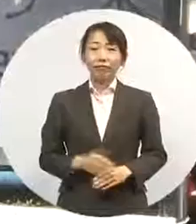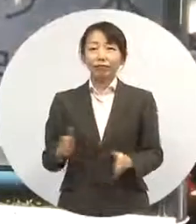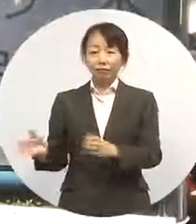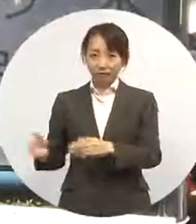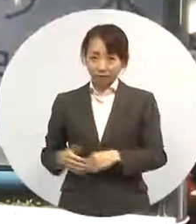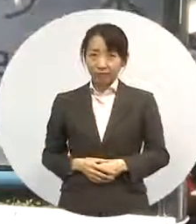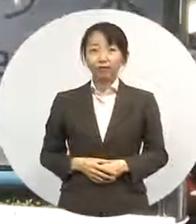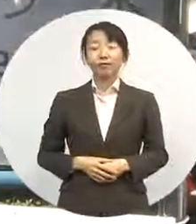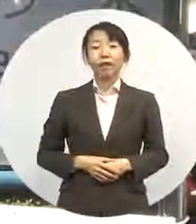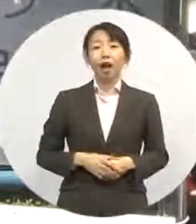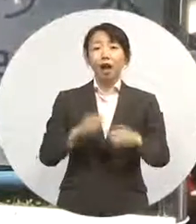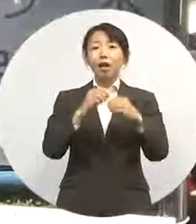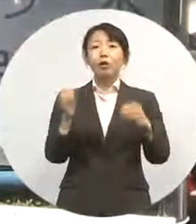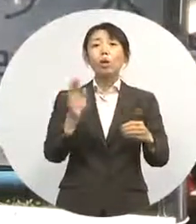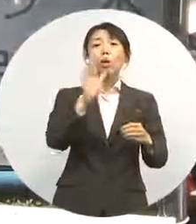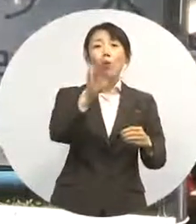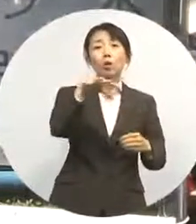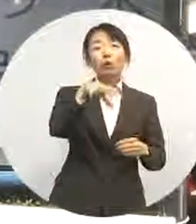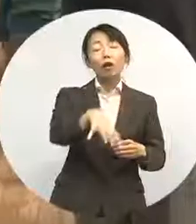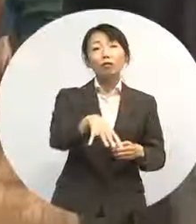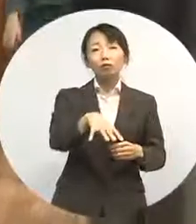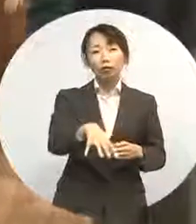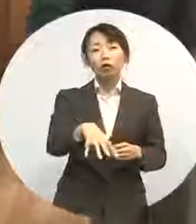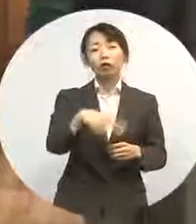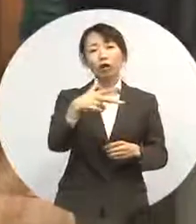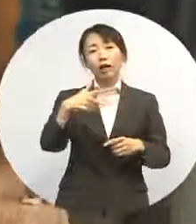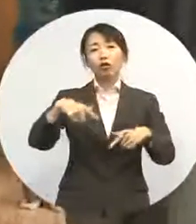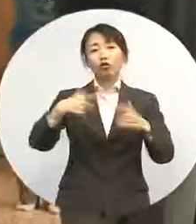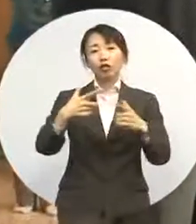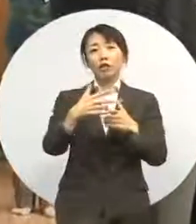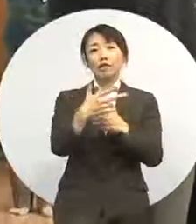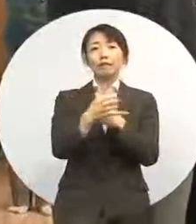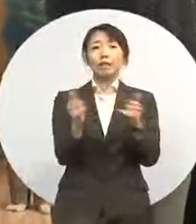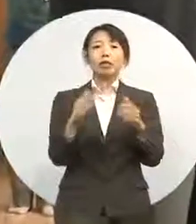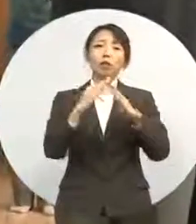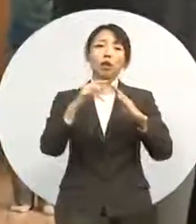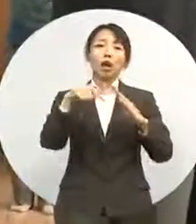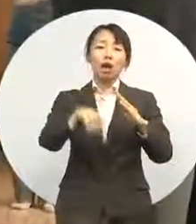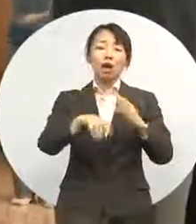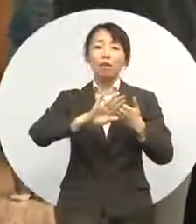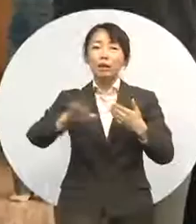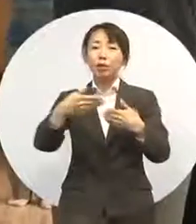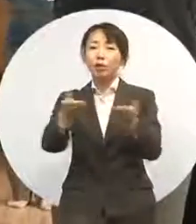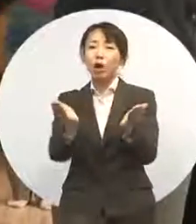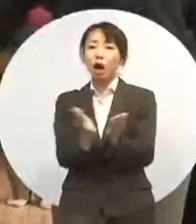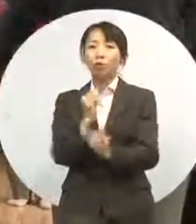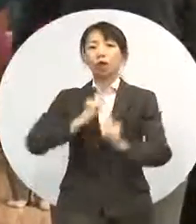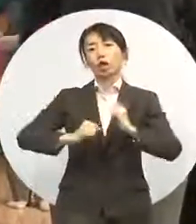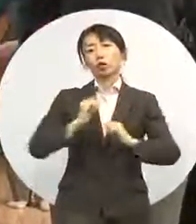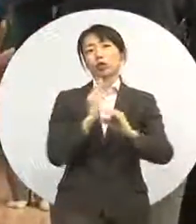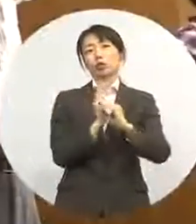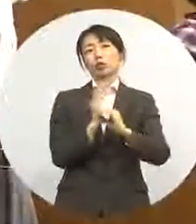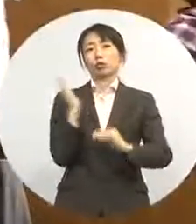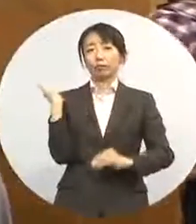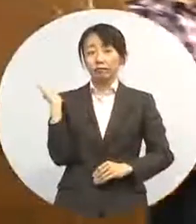一方、長後にある七つ木市民の家では別の老人クラブが活動をしています。